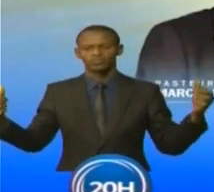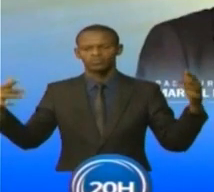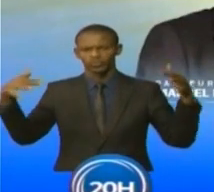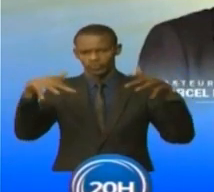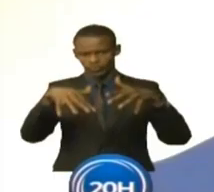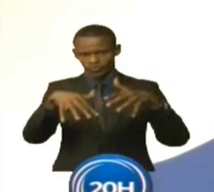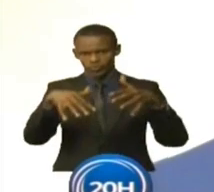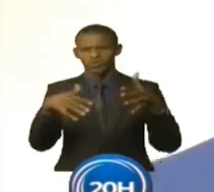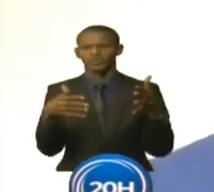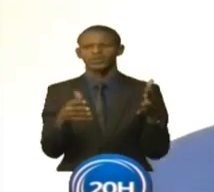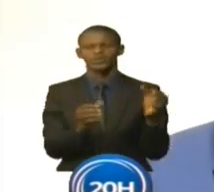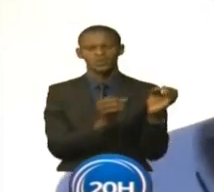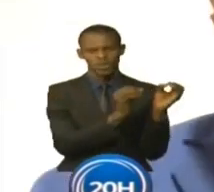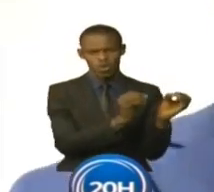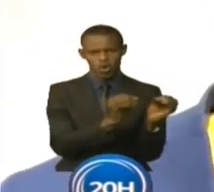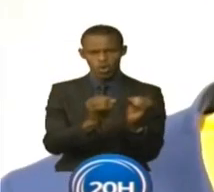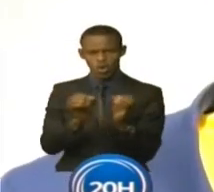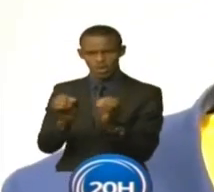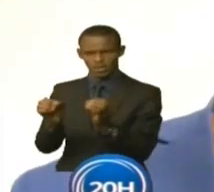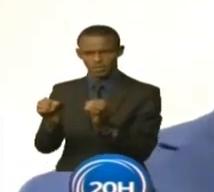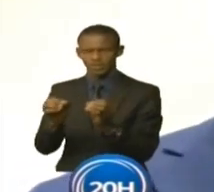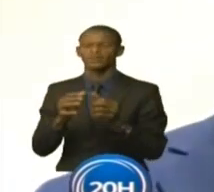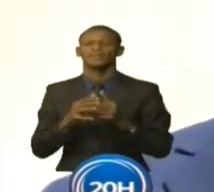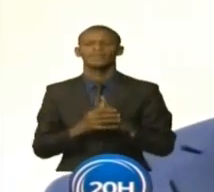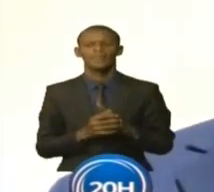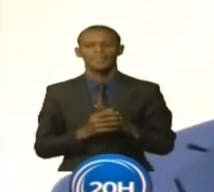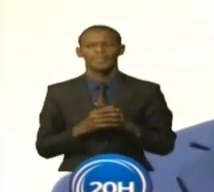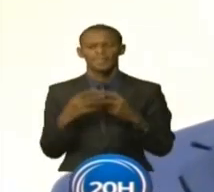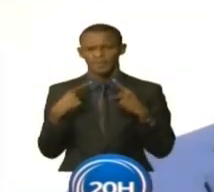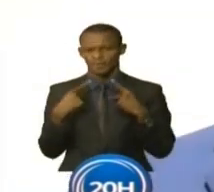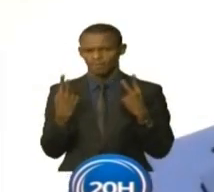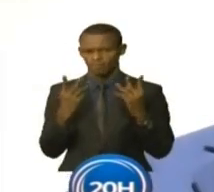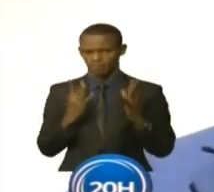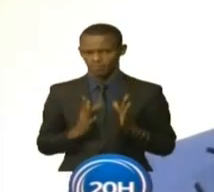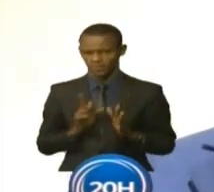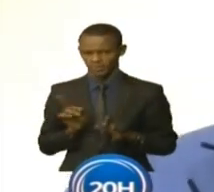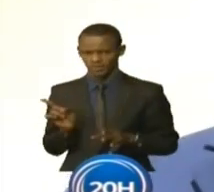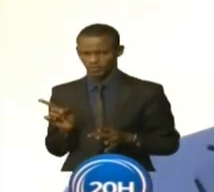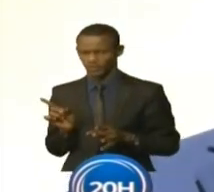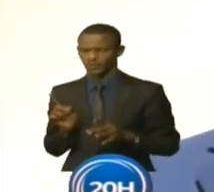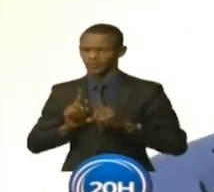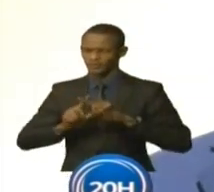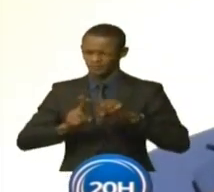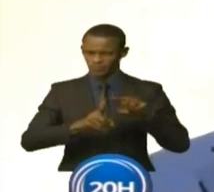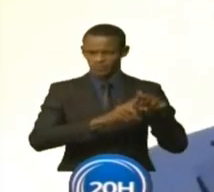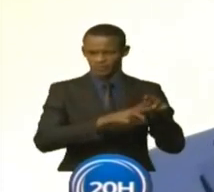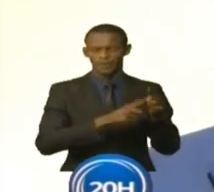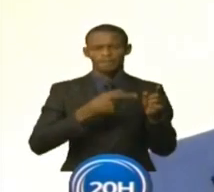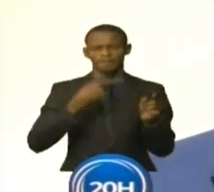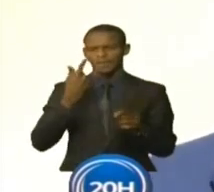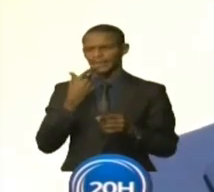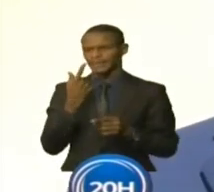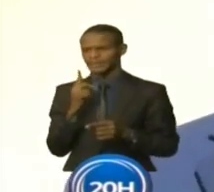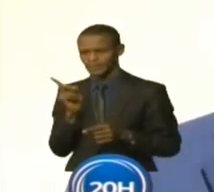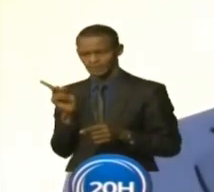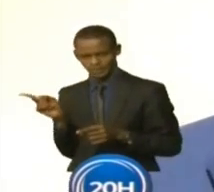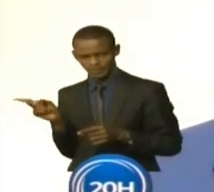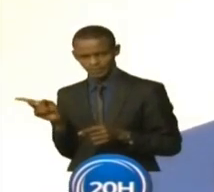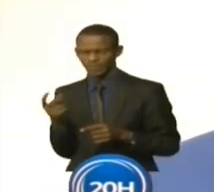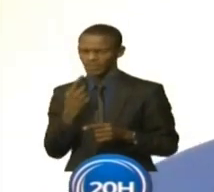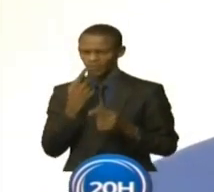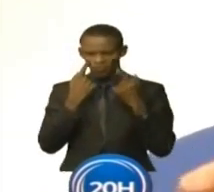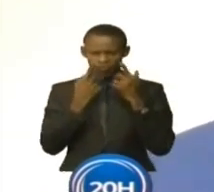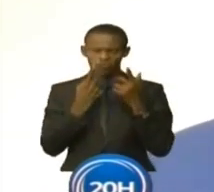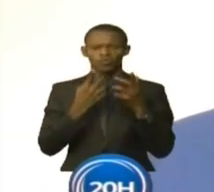orateur principal le pasteur Marcel Kouabinan. Il y a une saison carrée et là il y a vraiment une impactation avec la puissance de